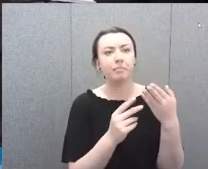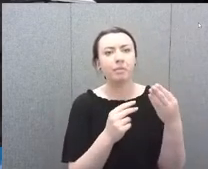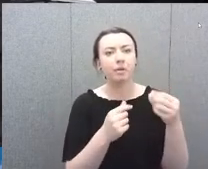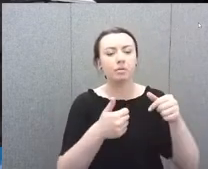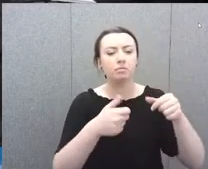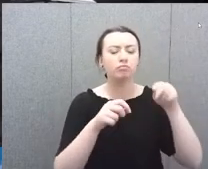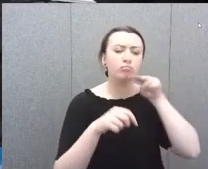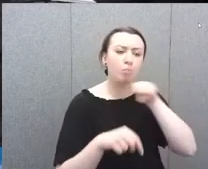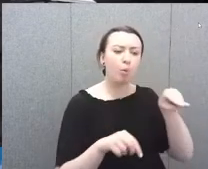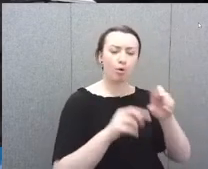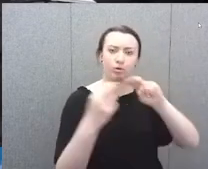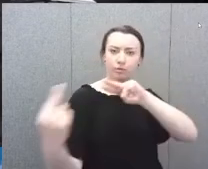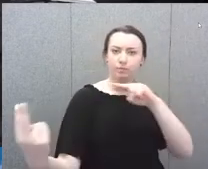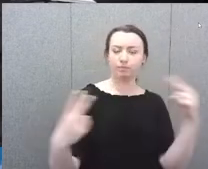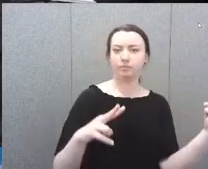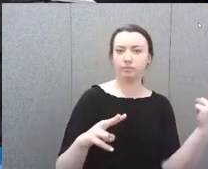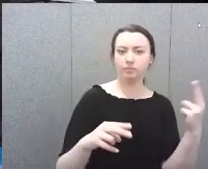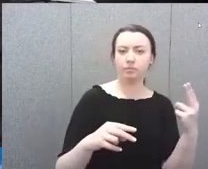Все